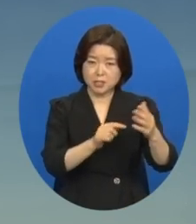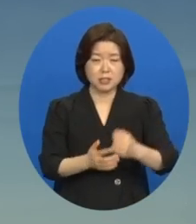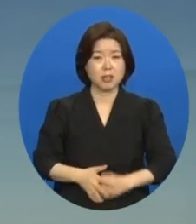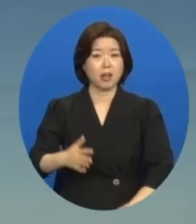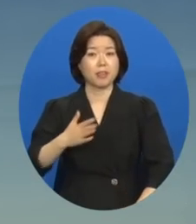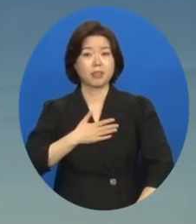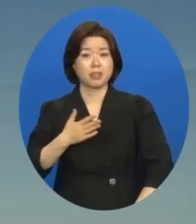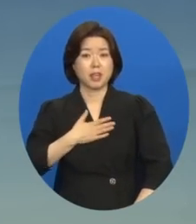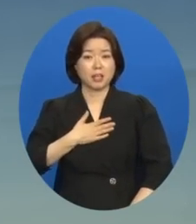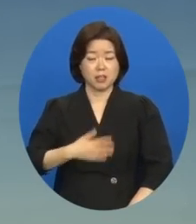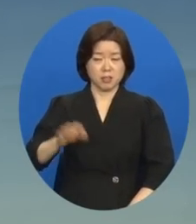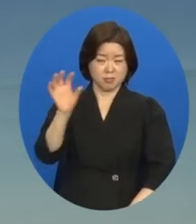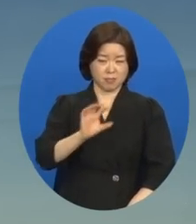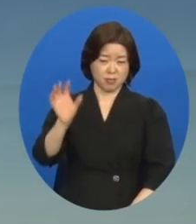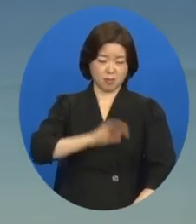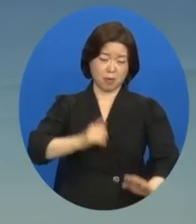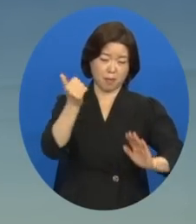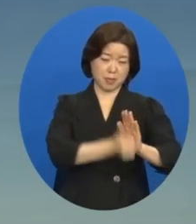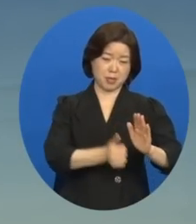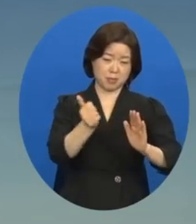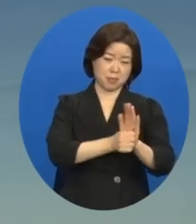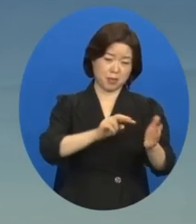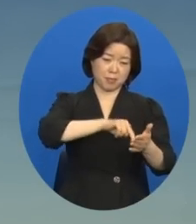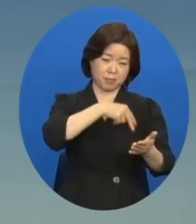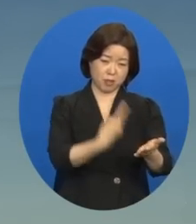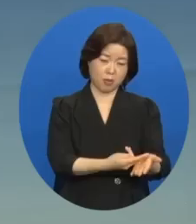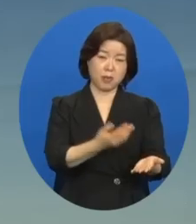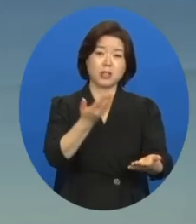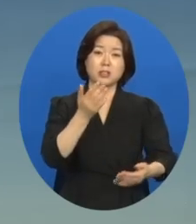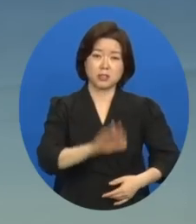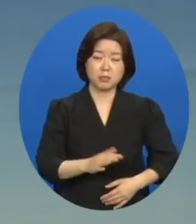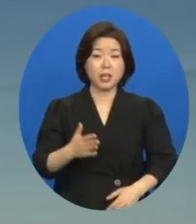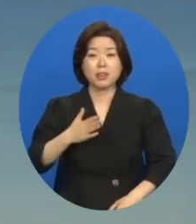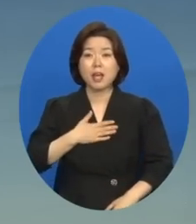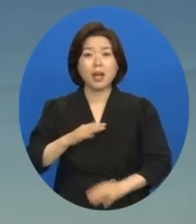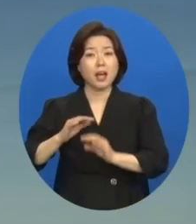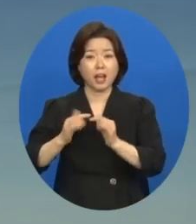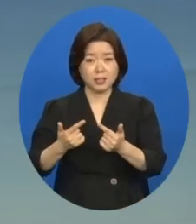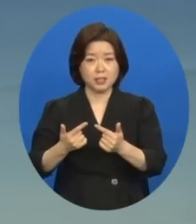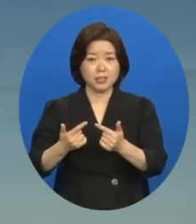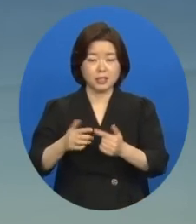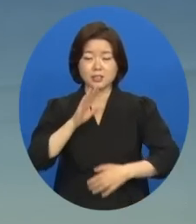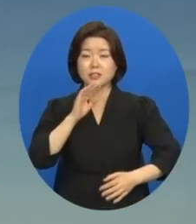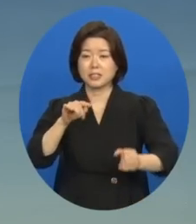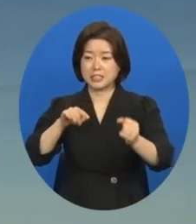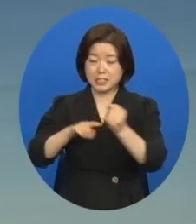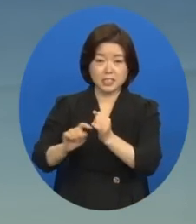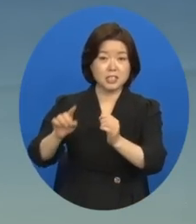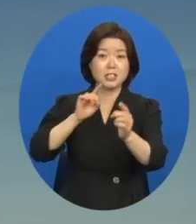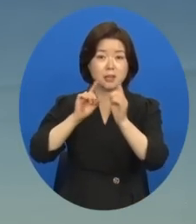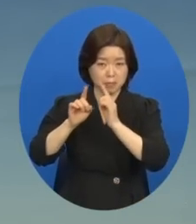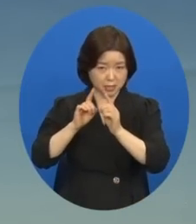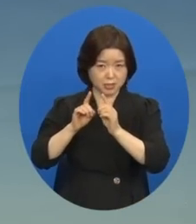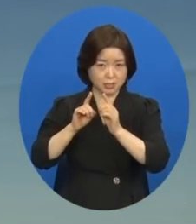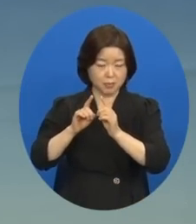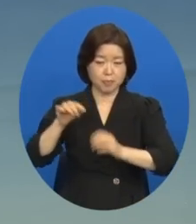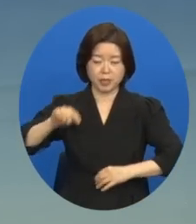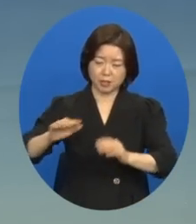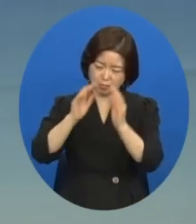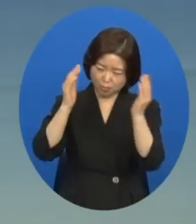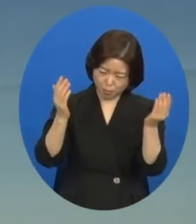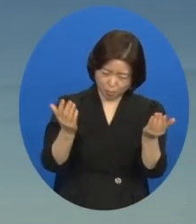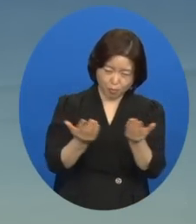나는 반복적으로 패배하고 넘어졌지만 내가 아닌 그 진리의 말씀이 그